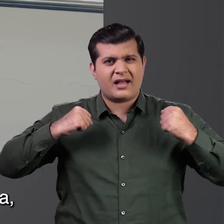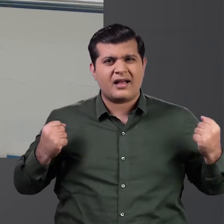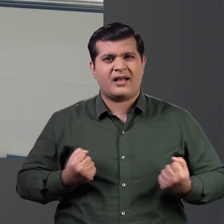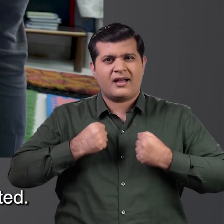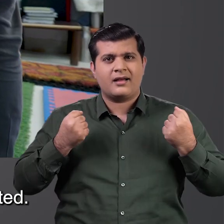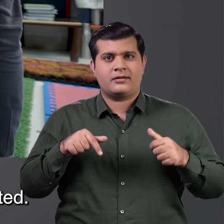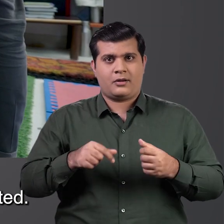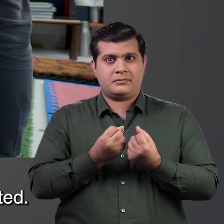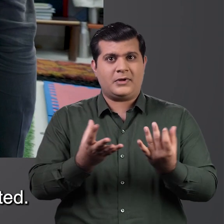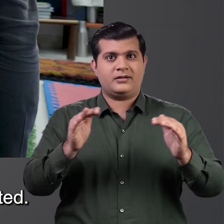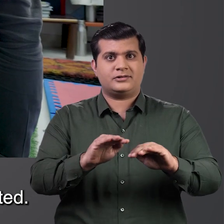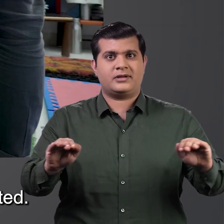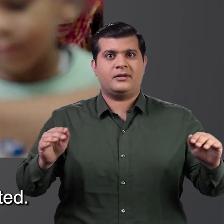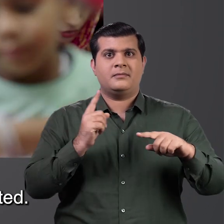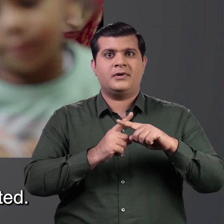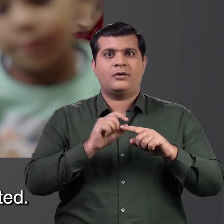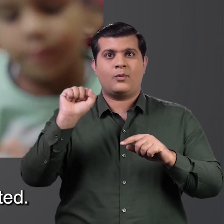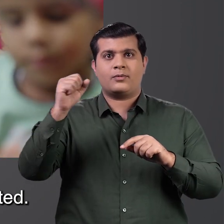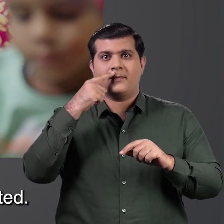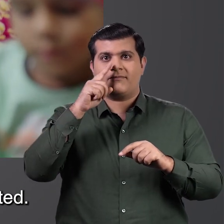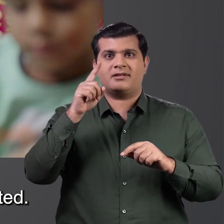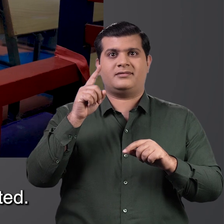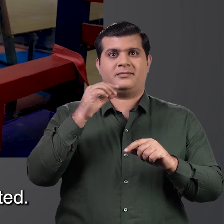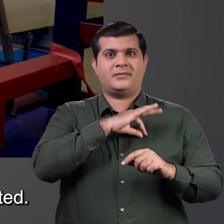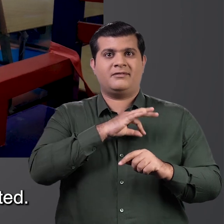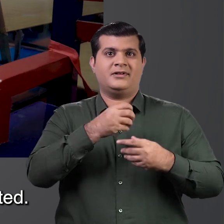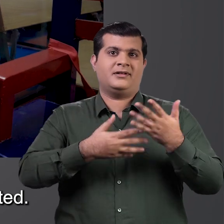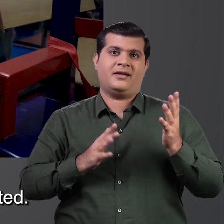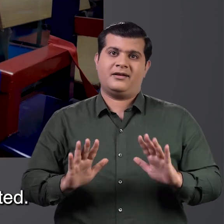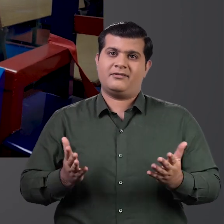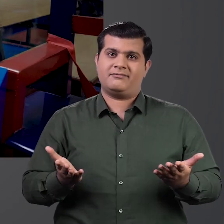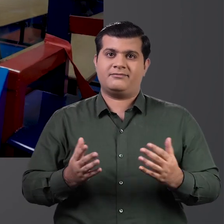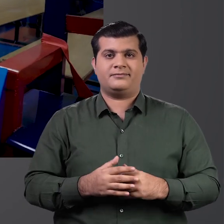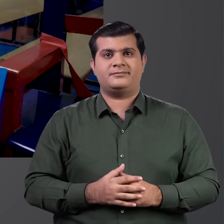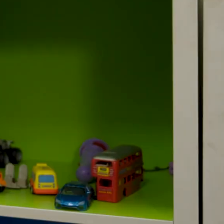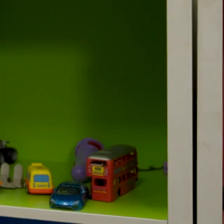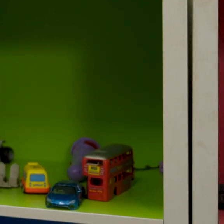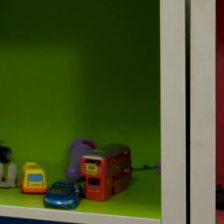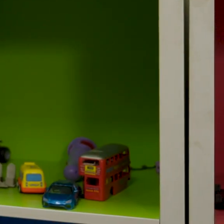प्रयासों से आज लाखों बच्चे और उनके अभिभावक लाभान्वित हुए हैं।